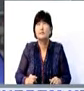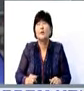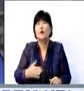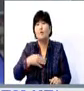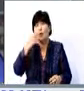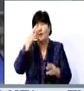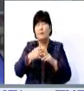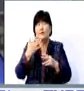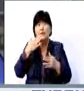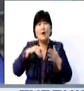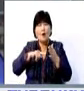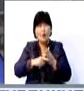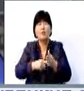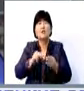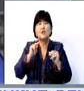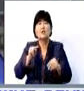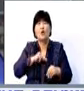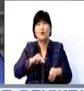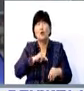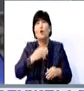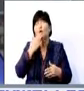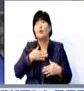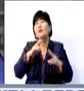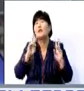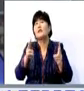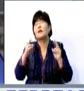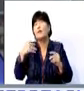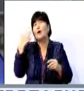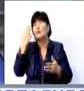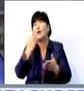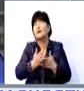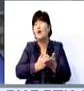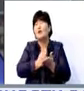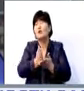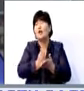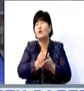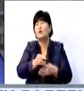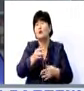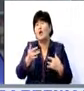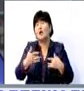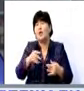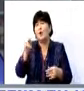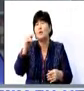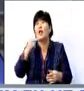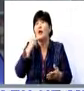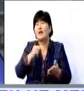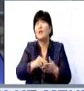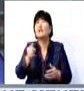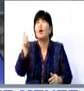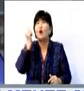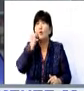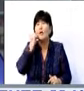Мой брат всегда упорно и честно трудился. Он любил танцевать, мечтал стать заслуженным артистом. Он учился в Ленинграде, в